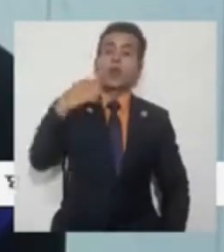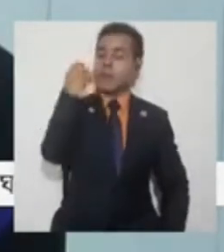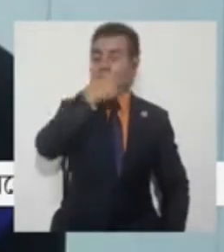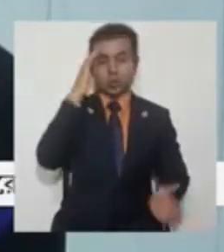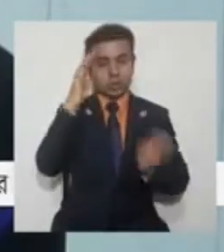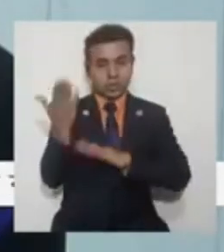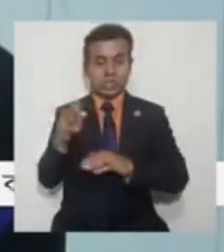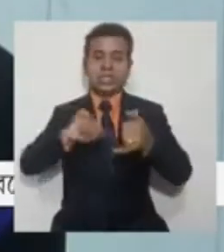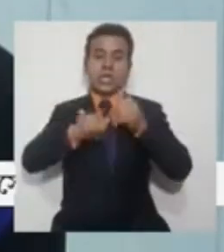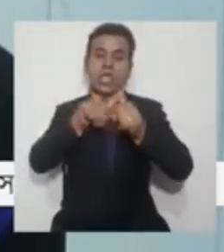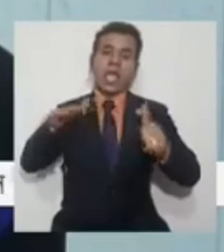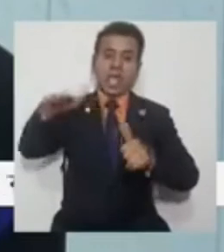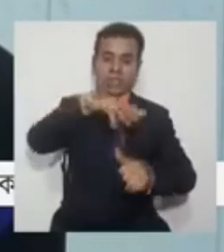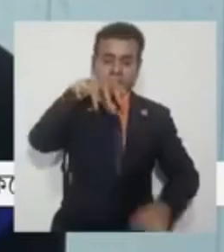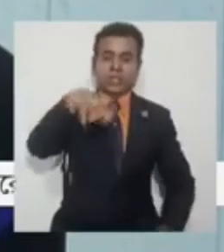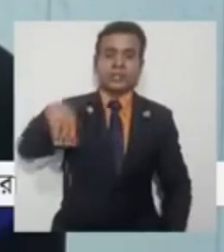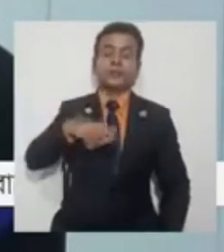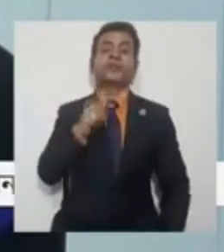76,647 জন এবং এ পর্যন্ত